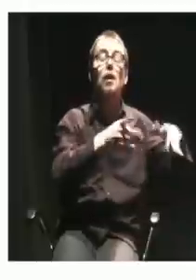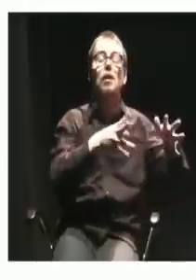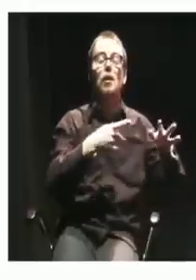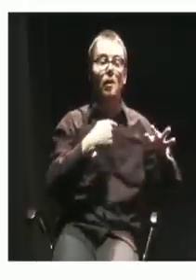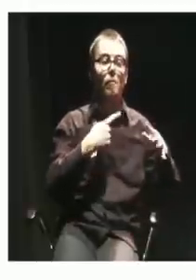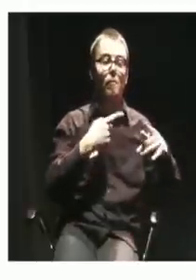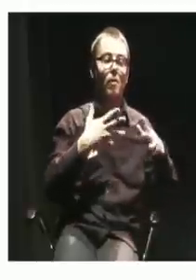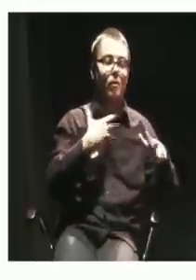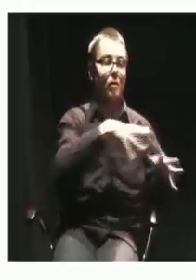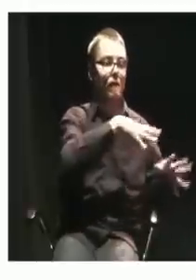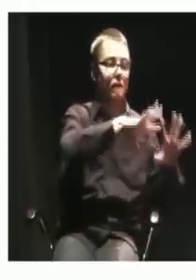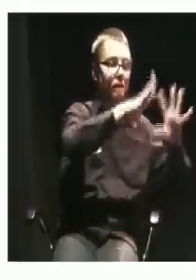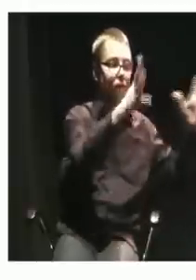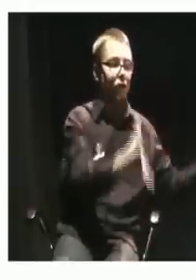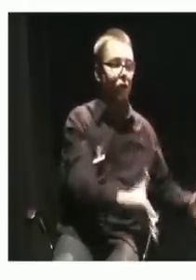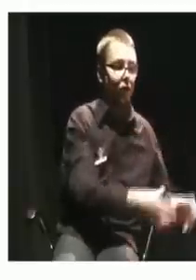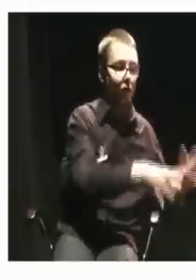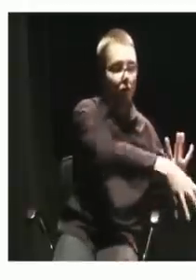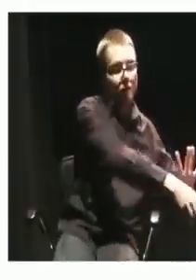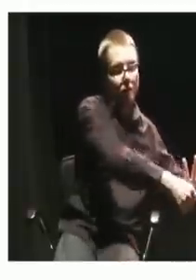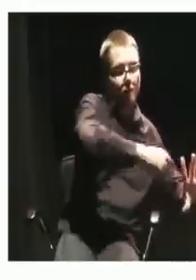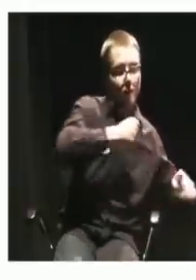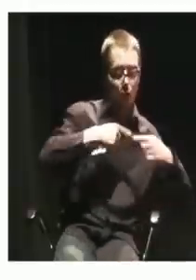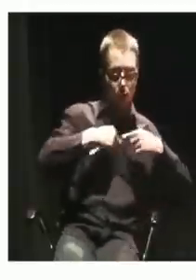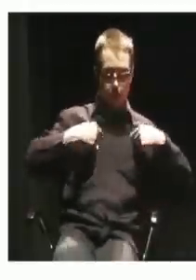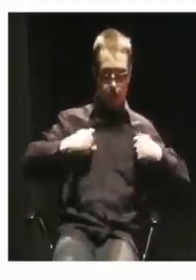kurtki ochroniarskie. Ja też sobie wziąłem.